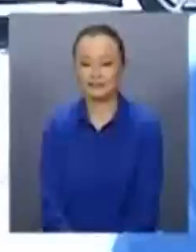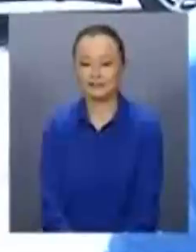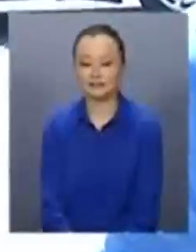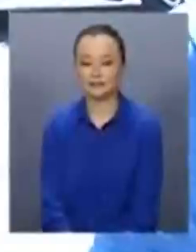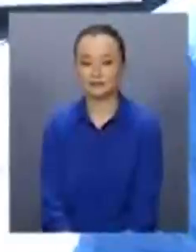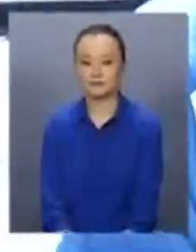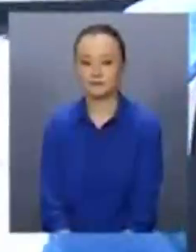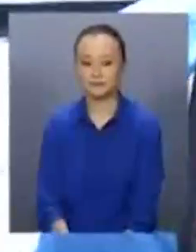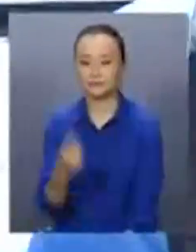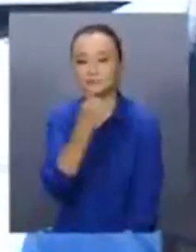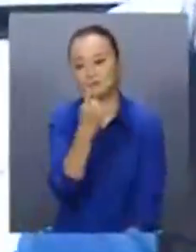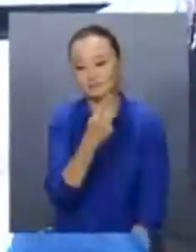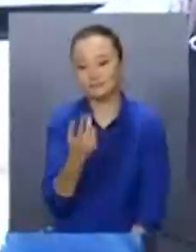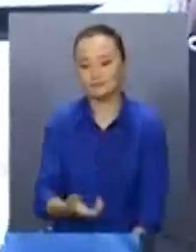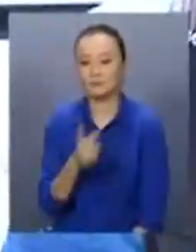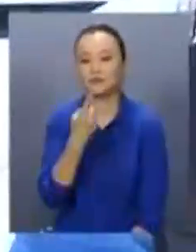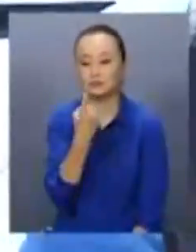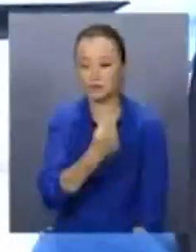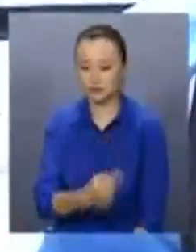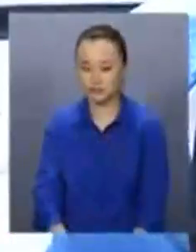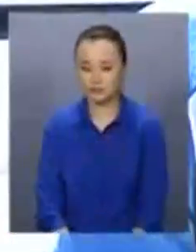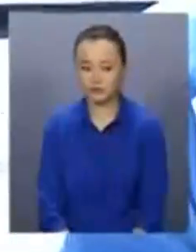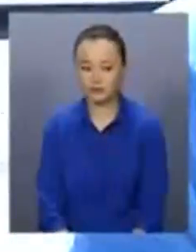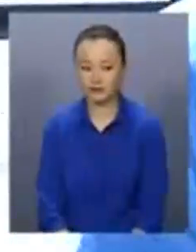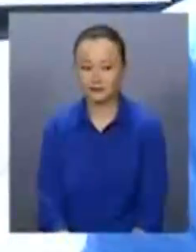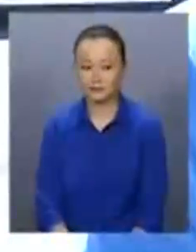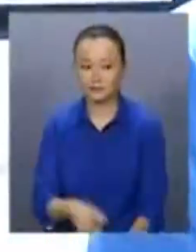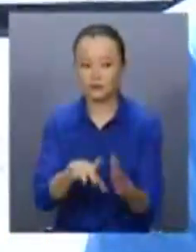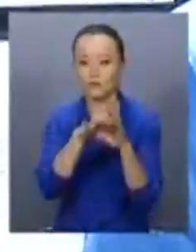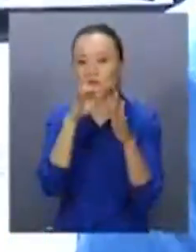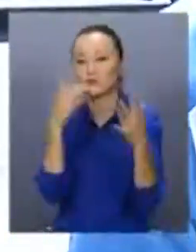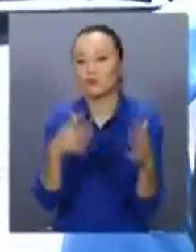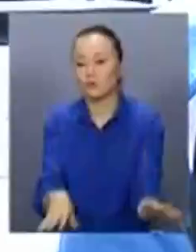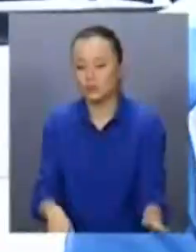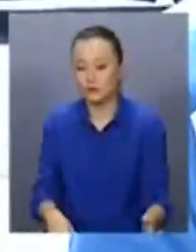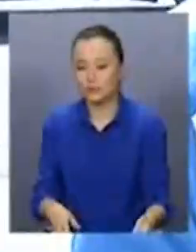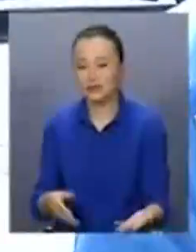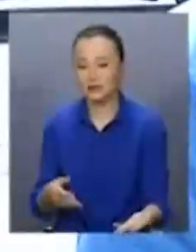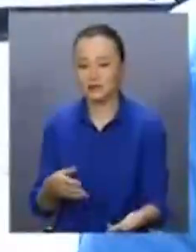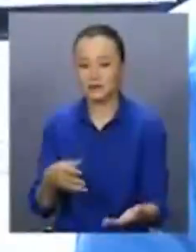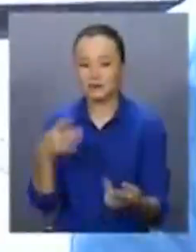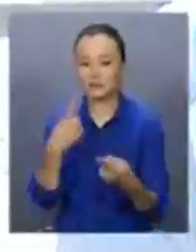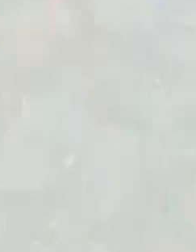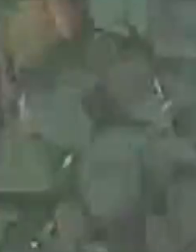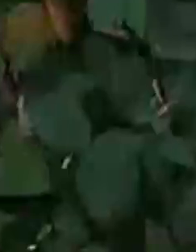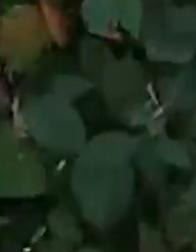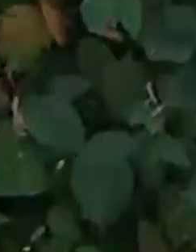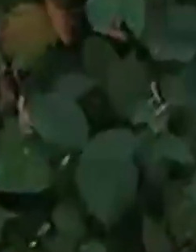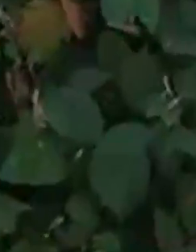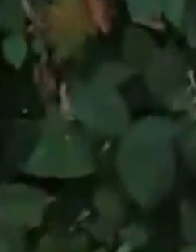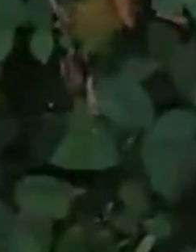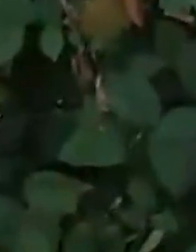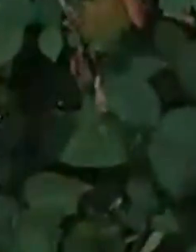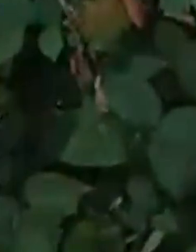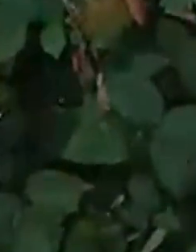Екеуін таңдаймын. Енді біріншісі ғой. Неге біріншісі? Енді біріншісін таңдап болғаннан кейін басқа вариант жоқ қой.